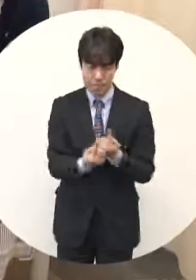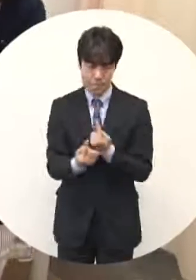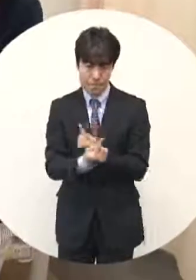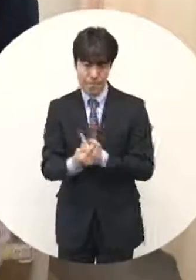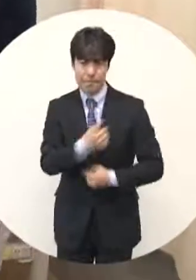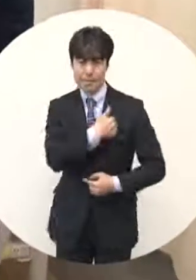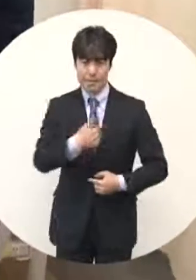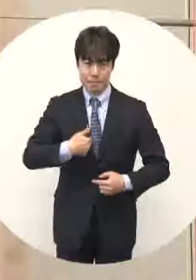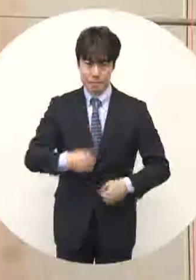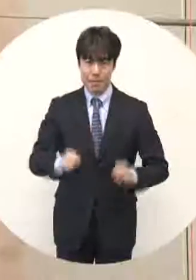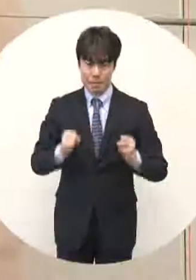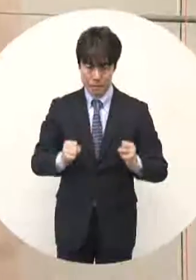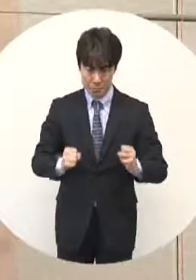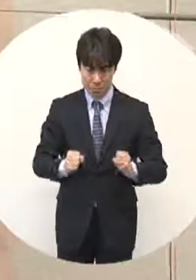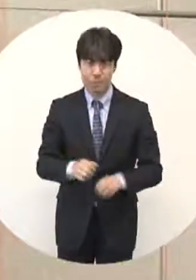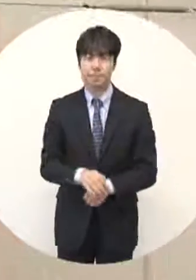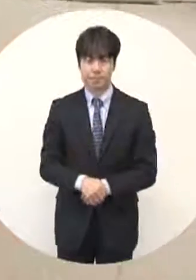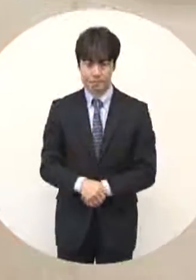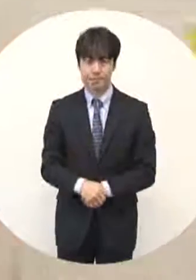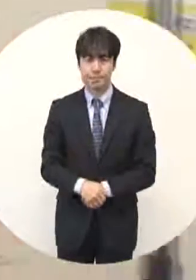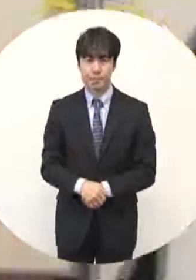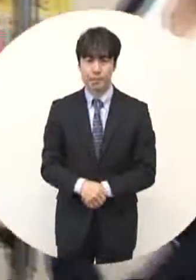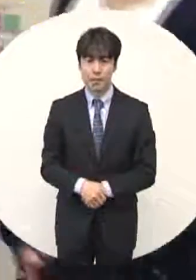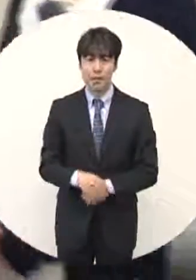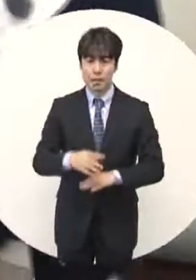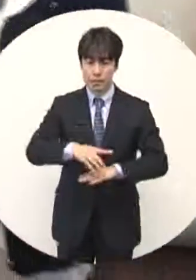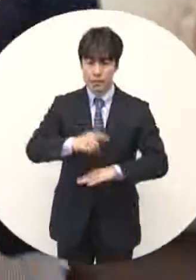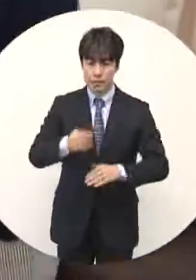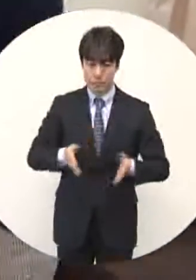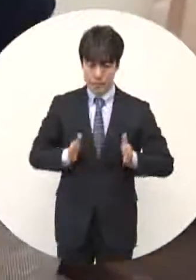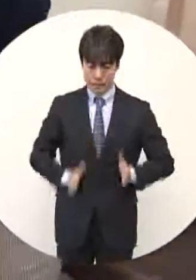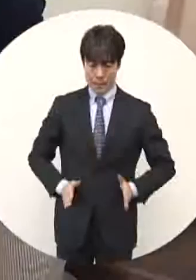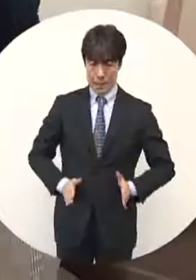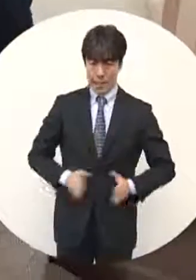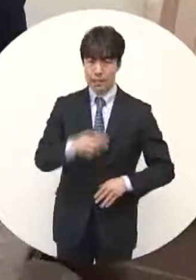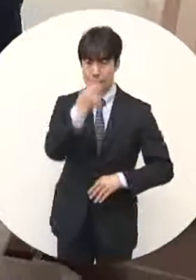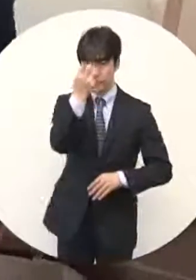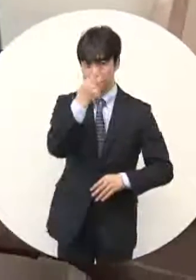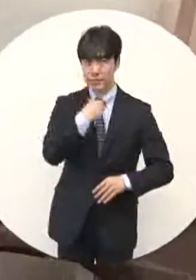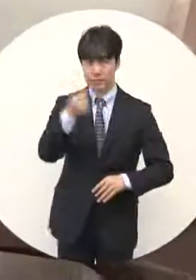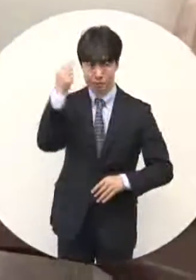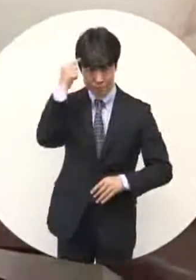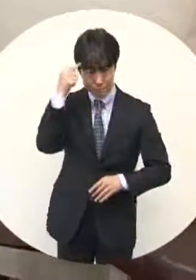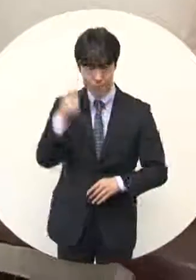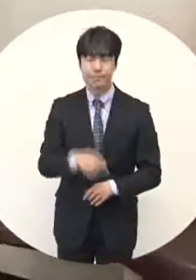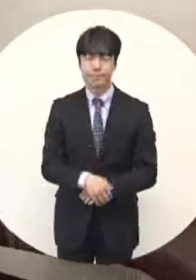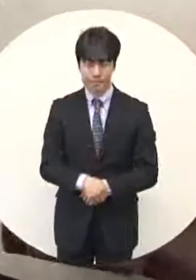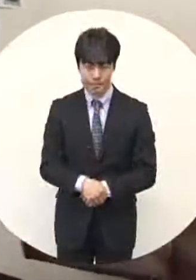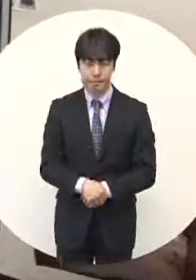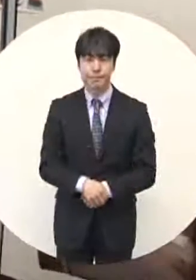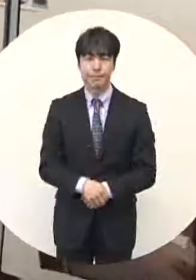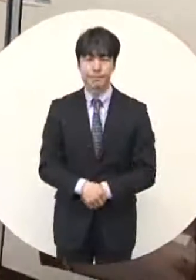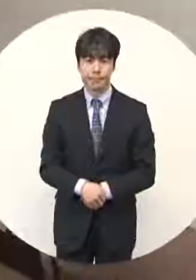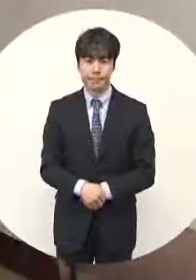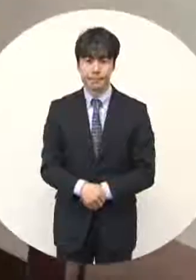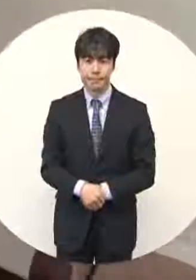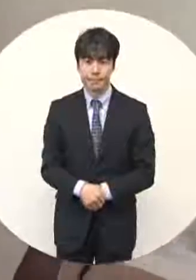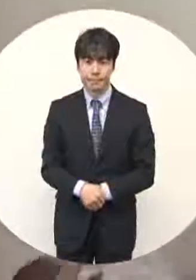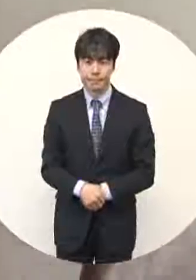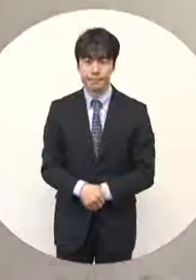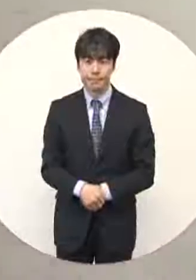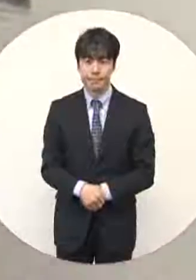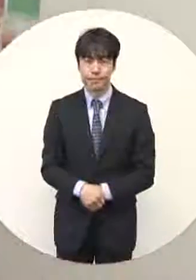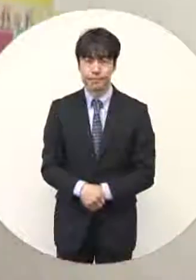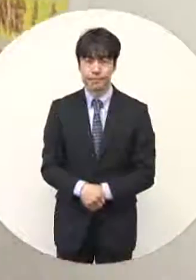します。 お願いします。 では早速こちらの方で姿勢の方を見ていこうと思うので、じゃあ一番 はい、よろしくお願いします。